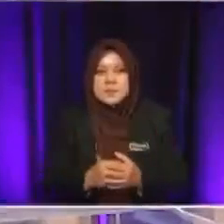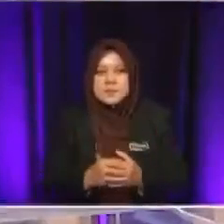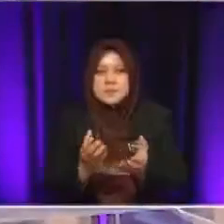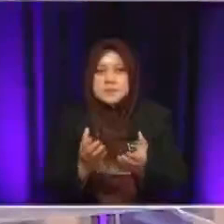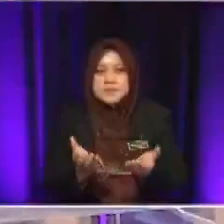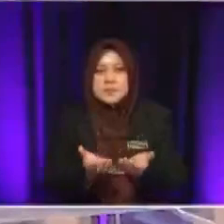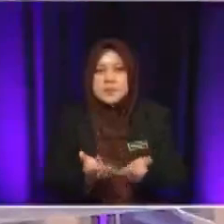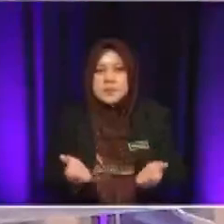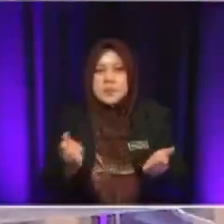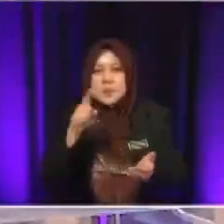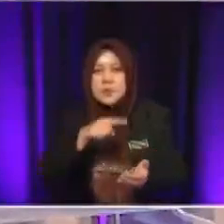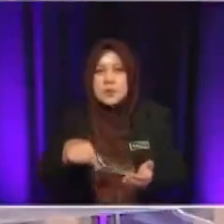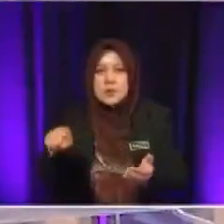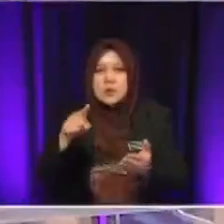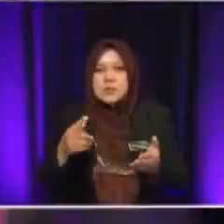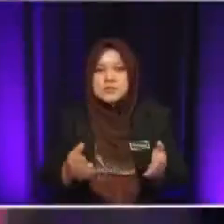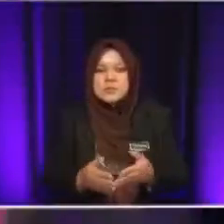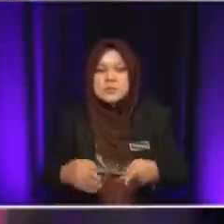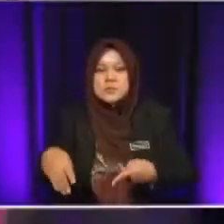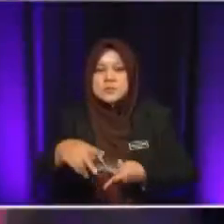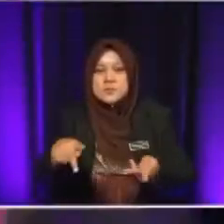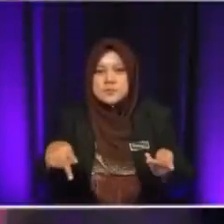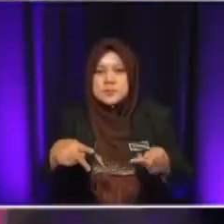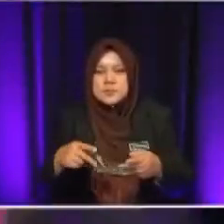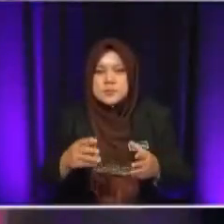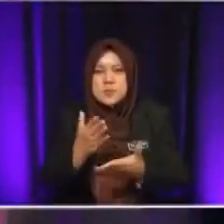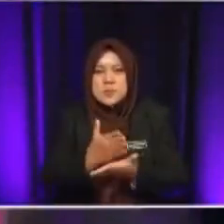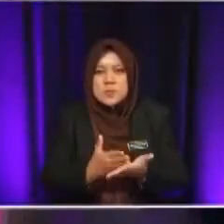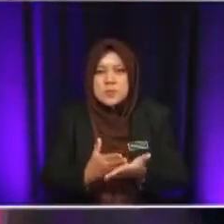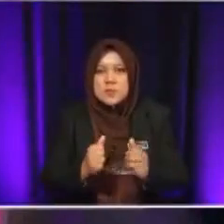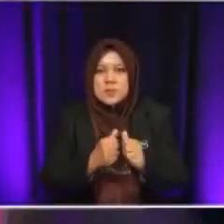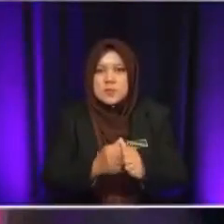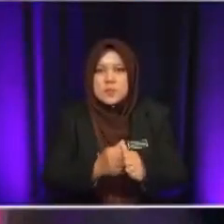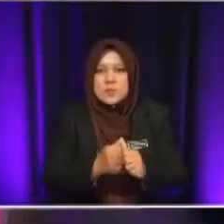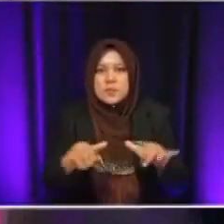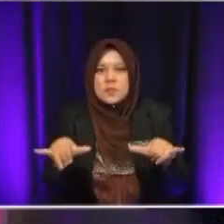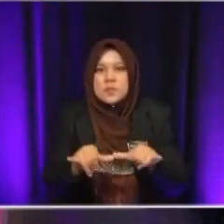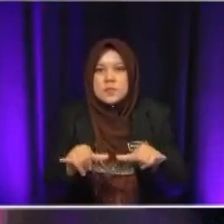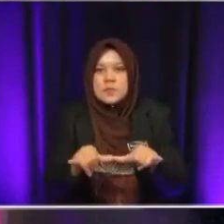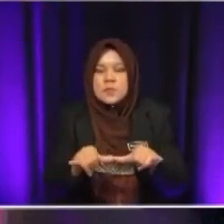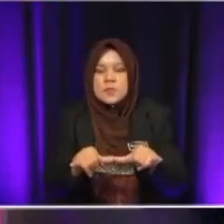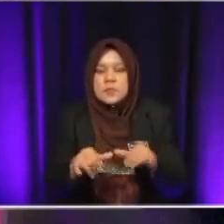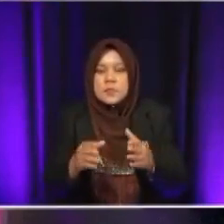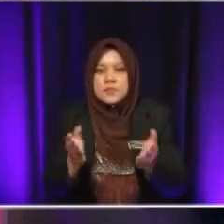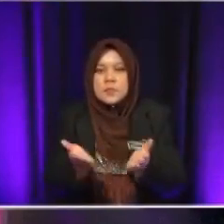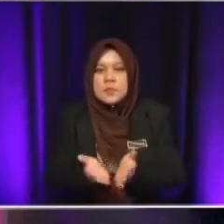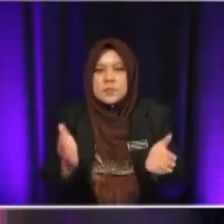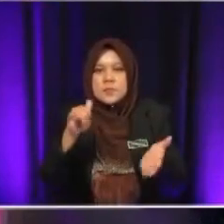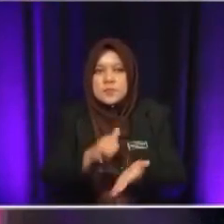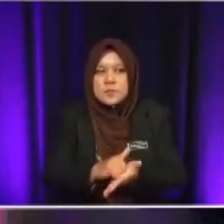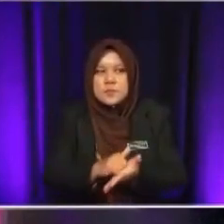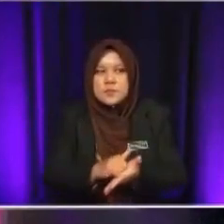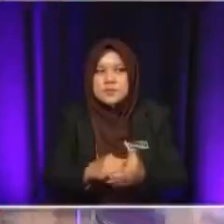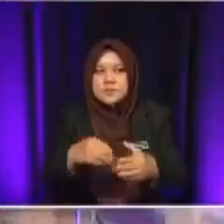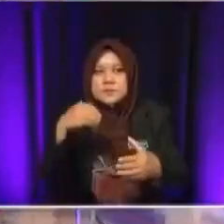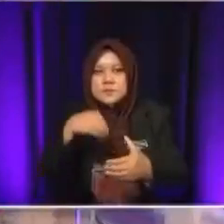bulat, Mira ada bekas plastik yang segi empat. Okey, so kita dah potong ikut saiz yang bekas tersebut lah. Okey, yang ini kita akan masukkan di